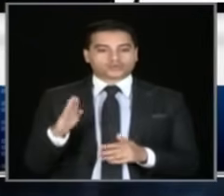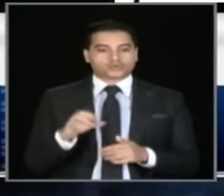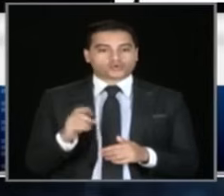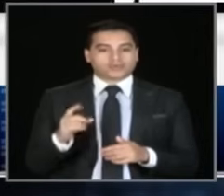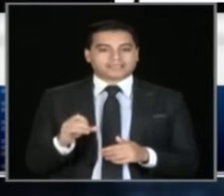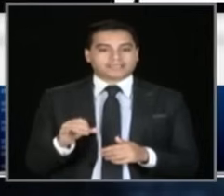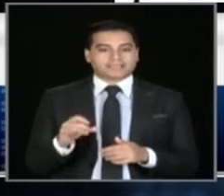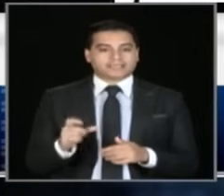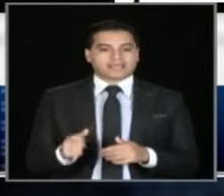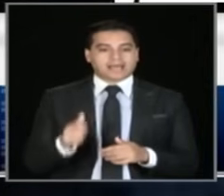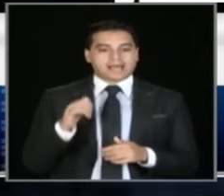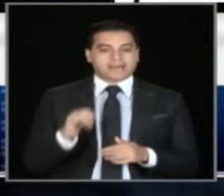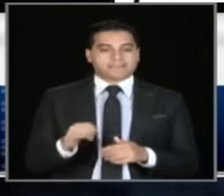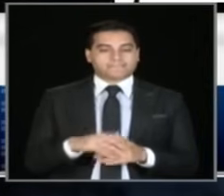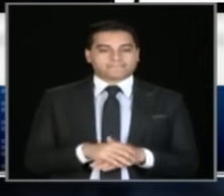سورينام.